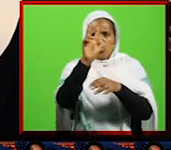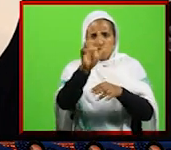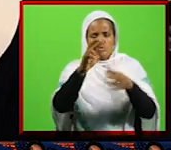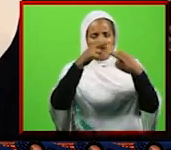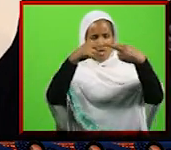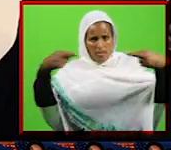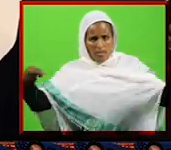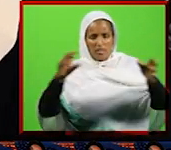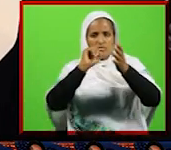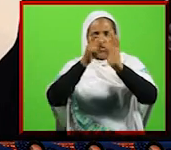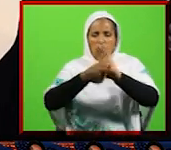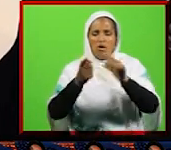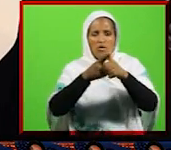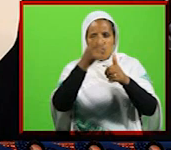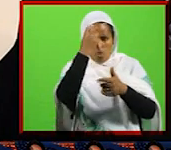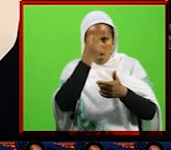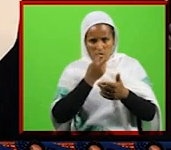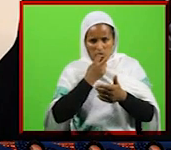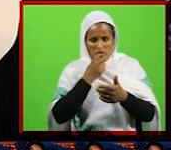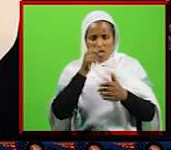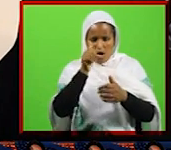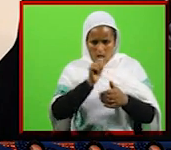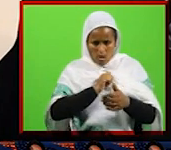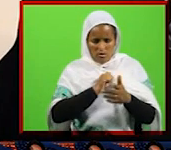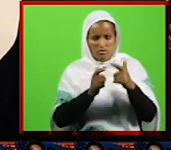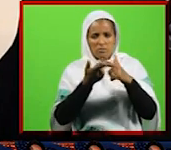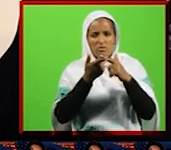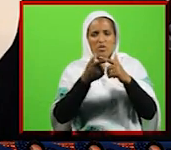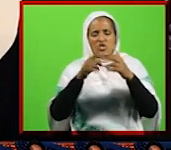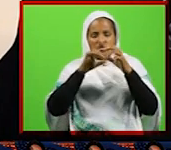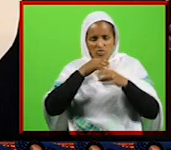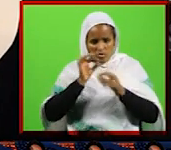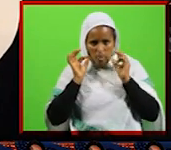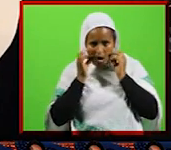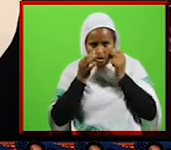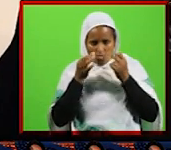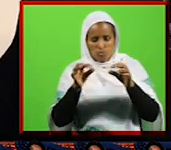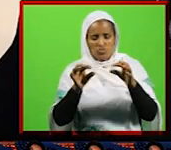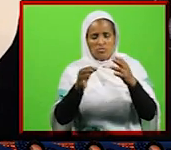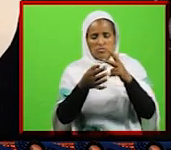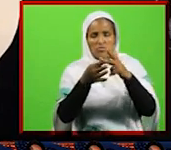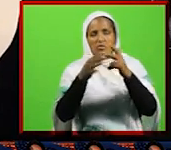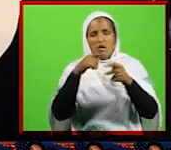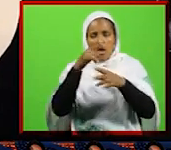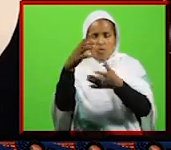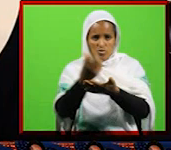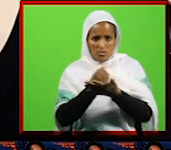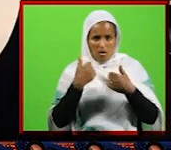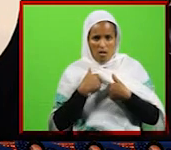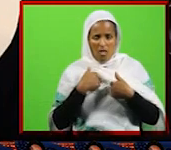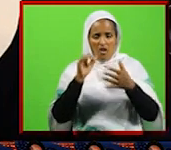ብለን መስለው ነው የወላጆች የራሳቸው የሽማግሌዎች እያልን